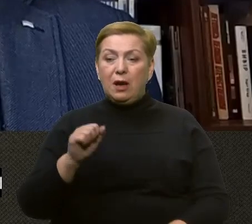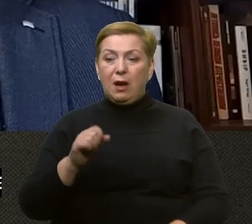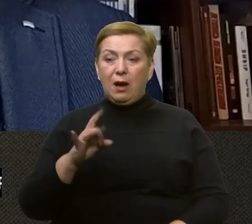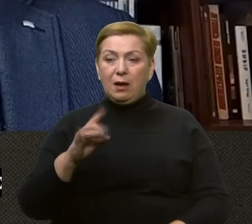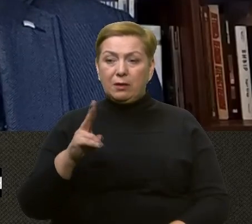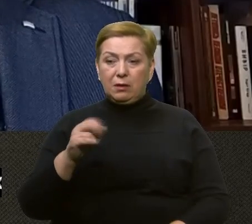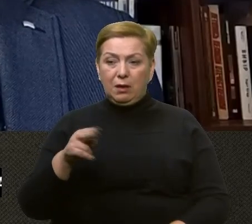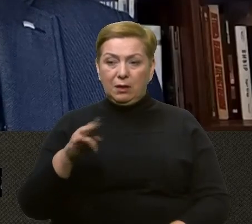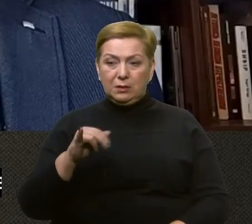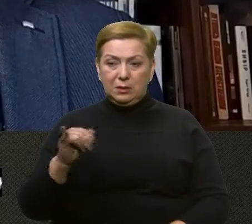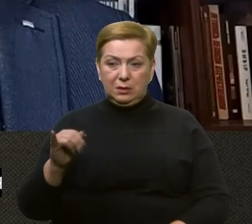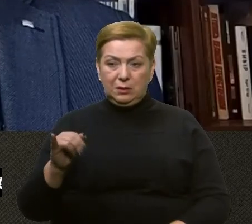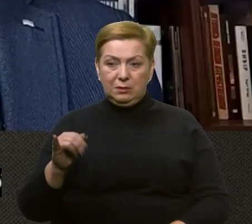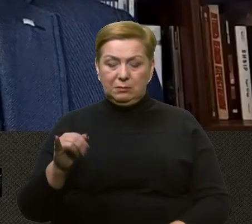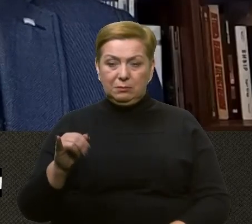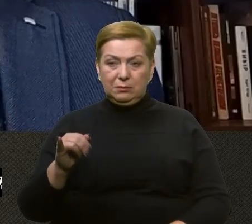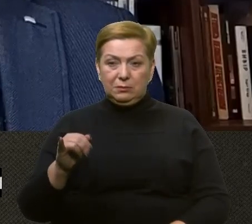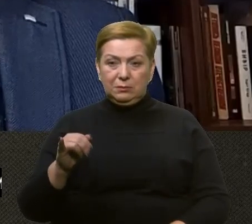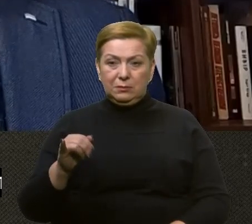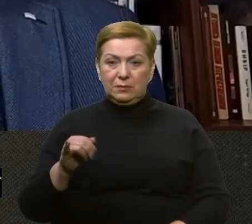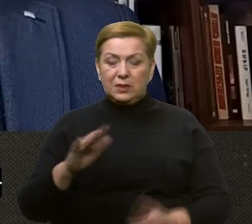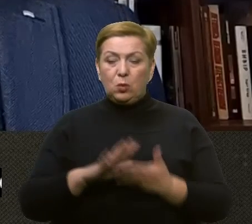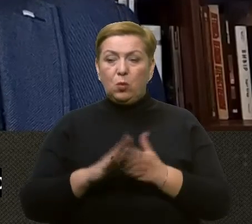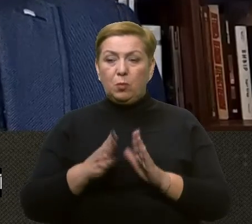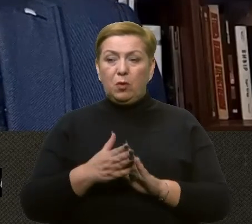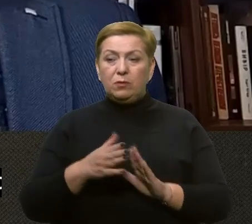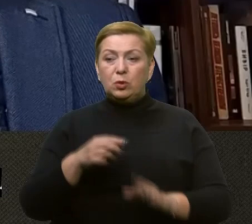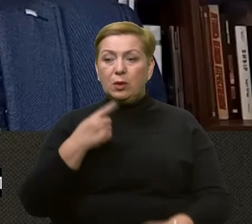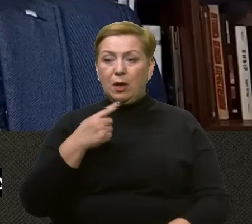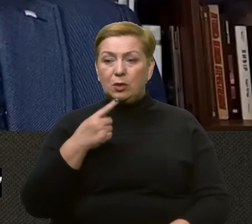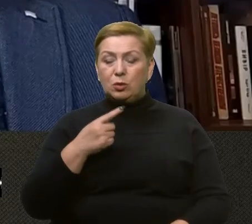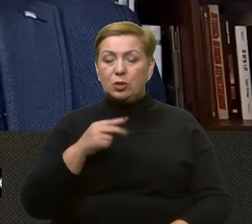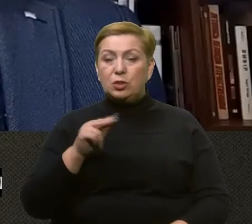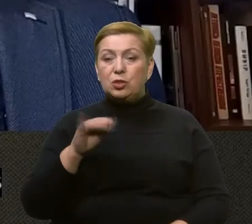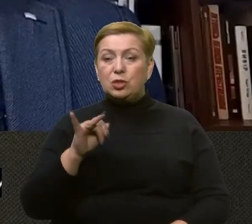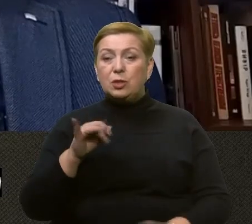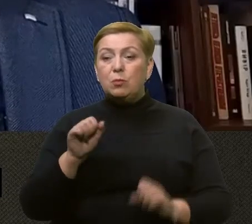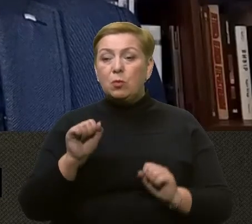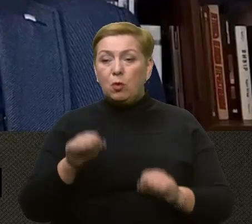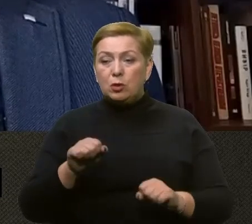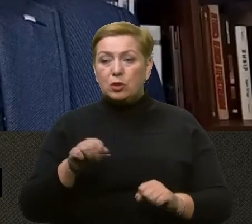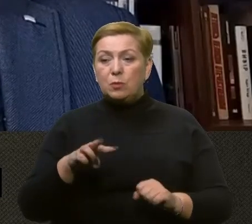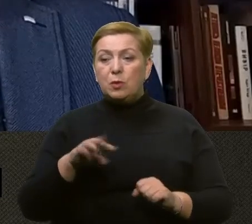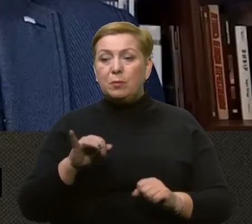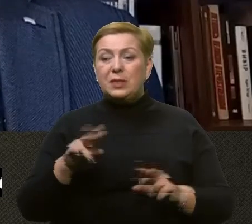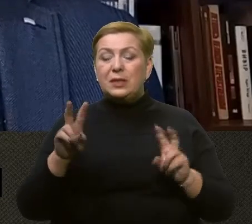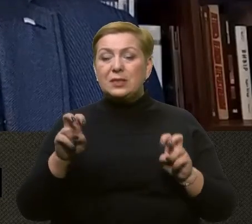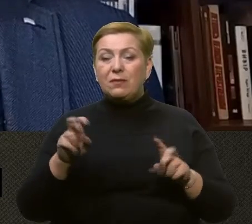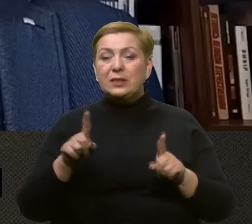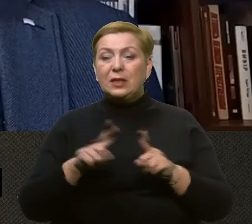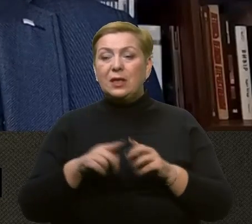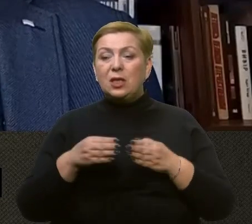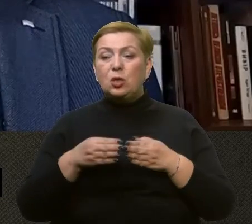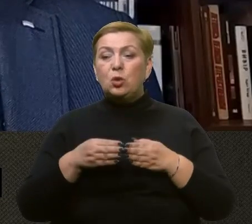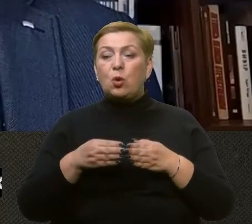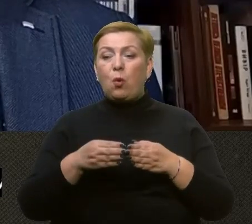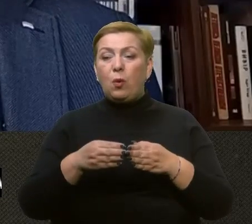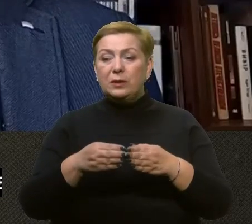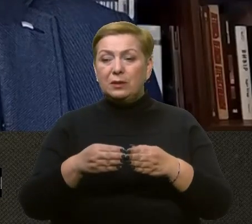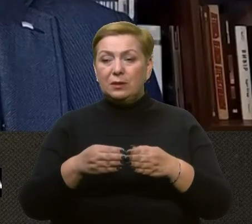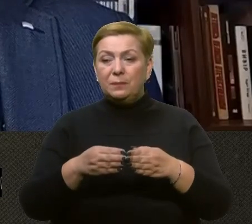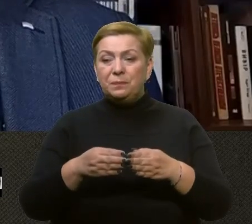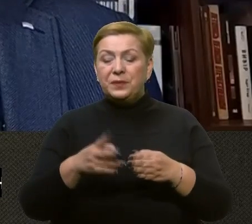скажіть, будь ласка, от умовно кажучи, чи можемо ми назвати от такий дрон для мінування на